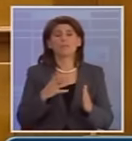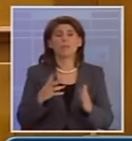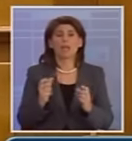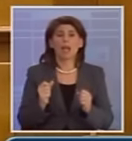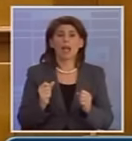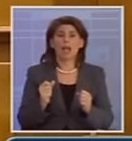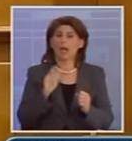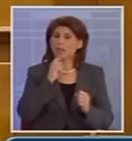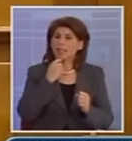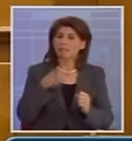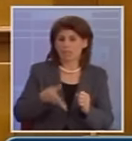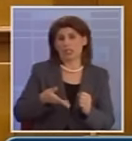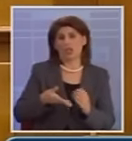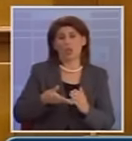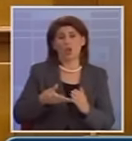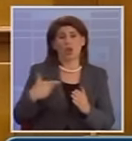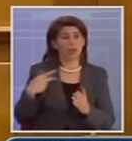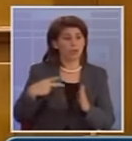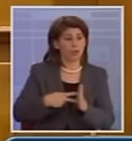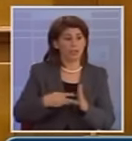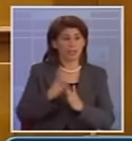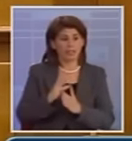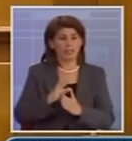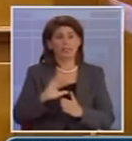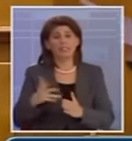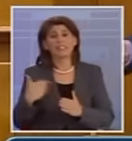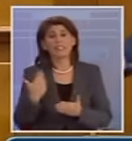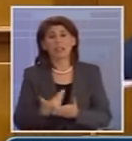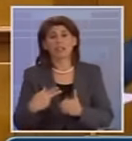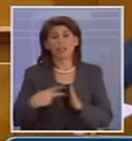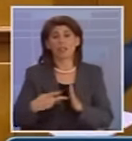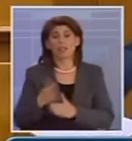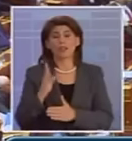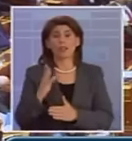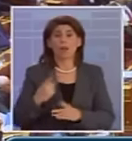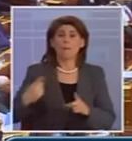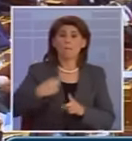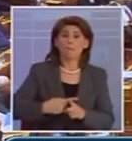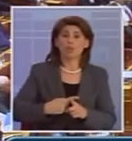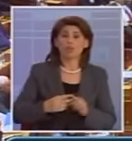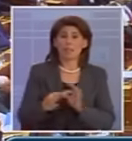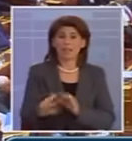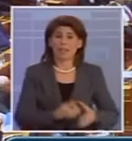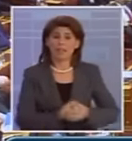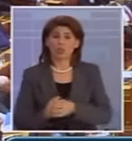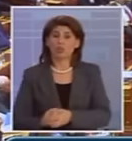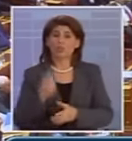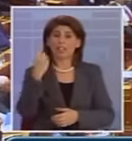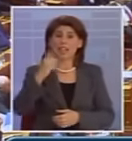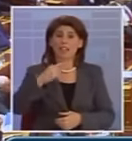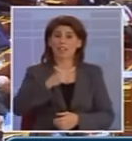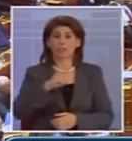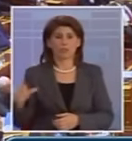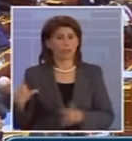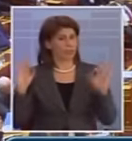τι μας ζήταγαν για το 2014. Πρόσθετα μέτρα λιτότητος 1 δισεκατομμυρίου. Δεν πήραμε